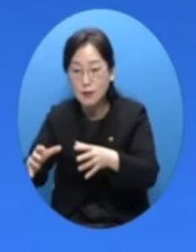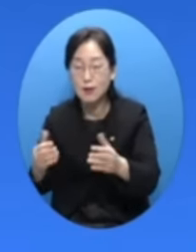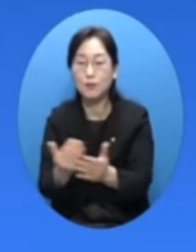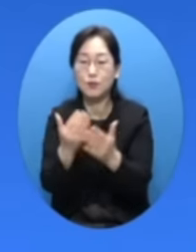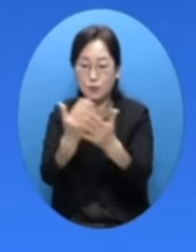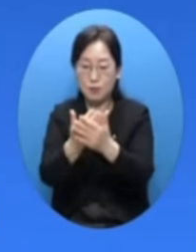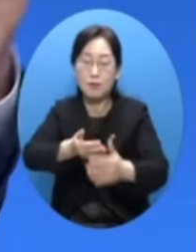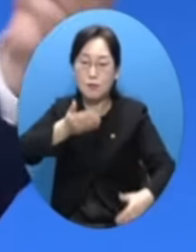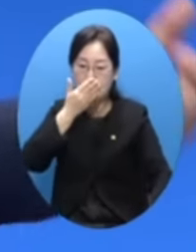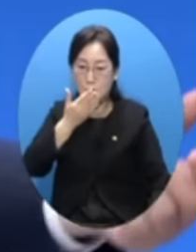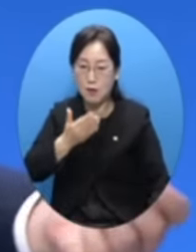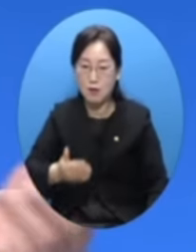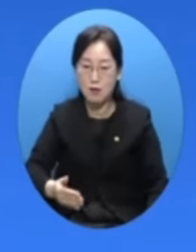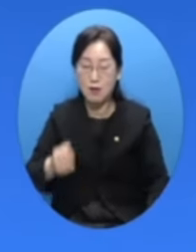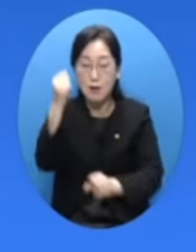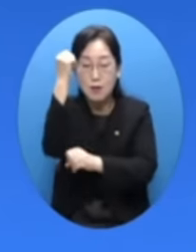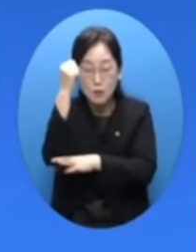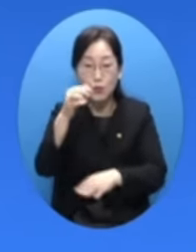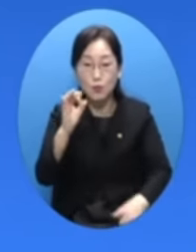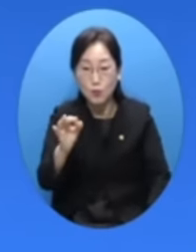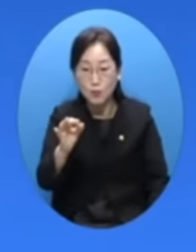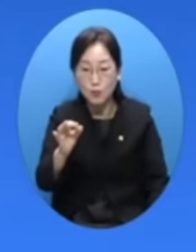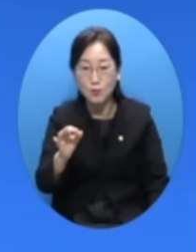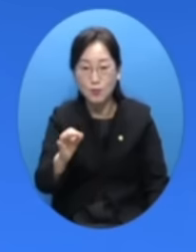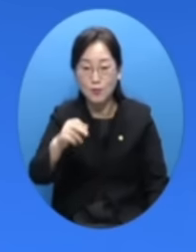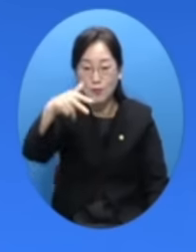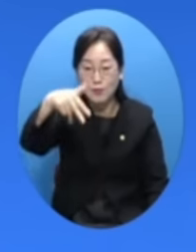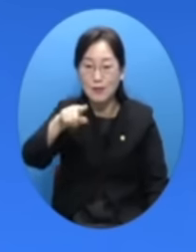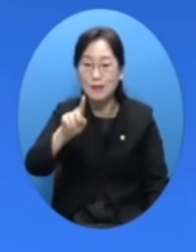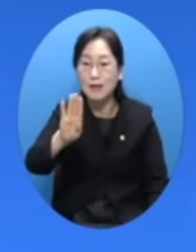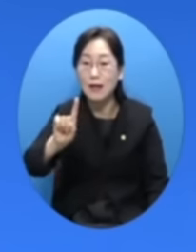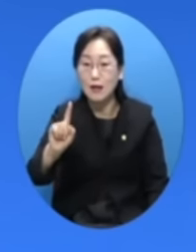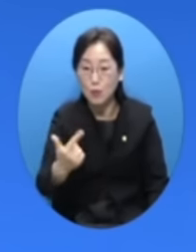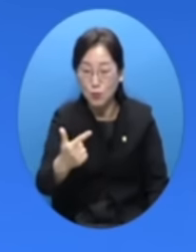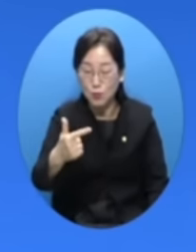있다, 그래서 자본주의 기초를 만드는 것이 칼빈의 신학이고, 또